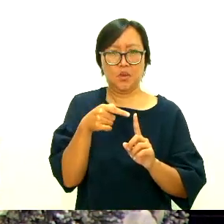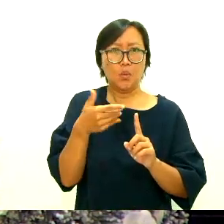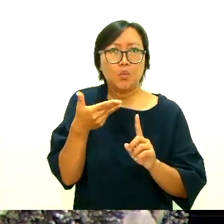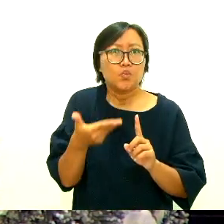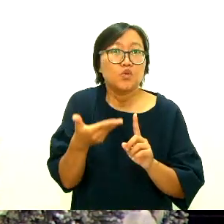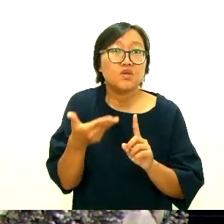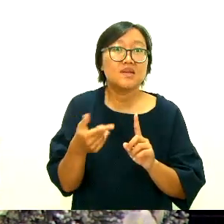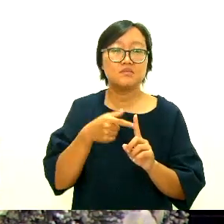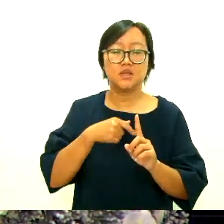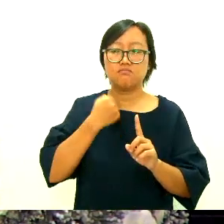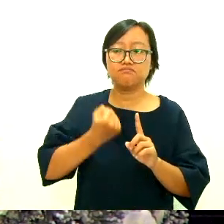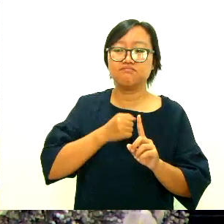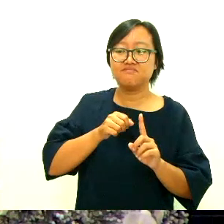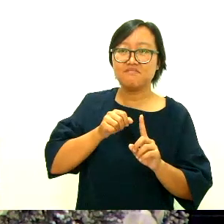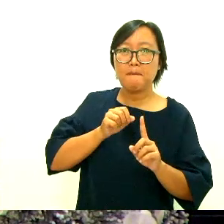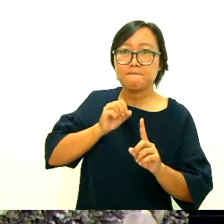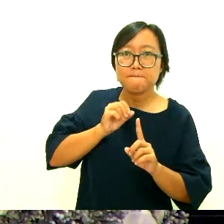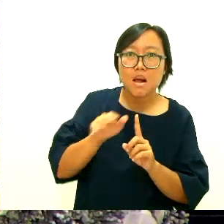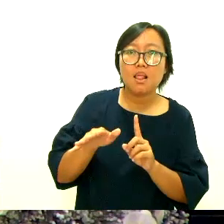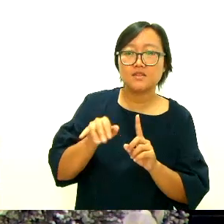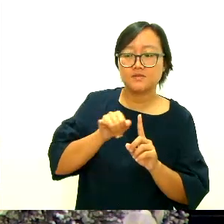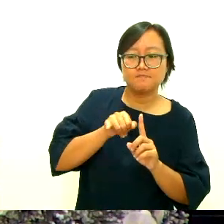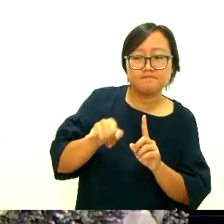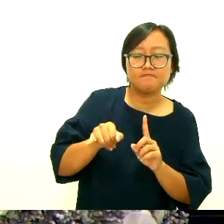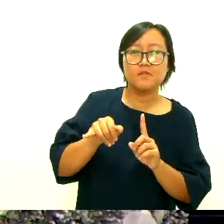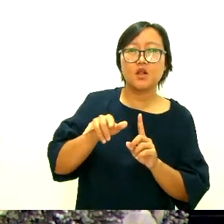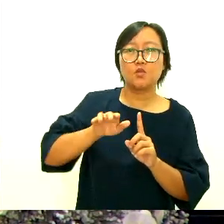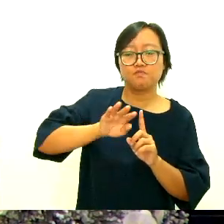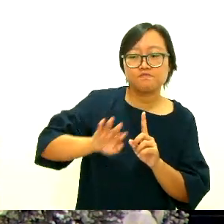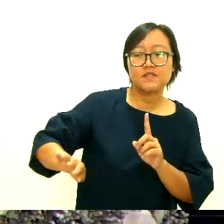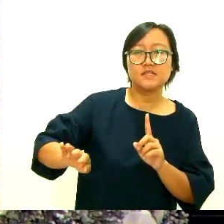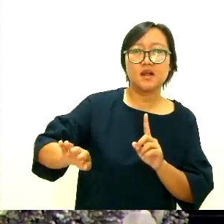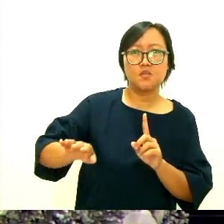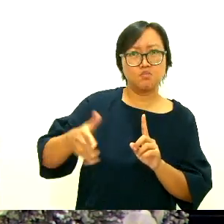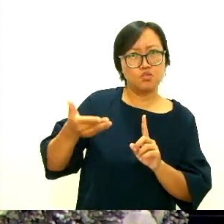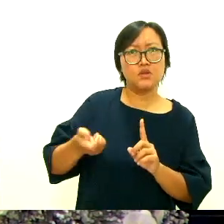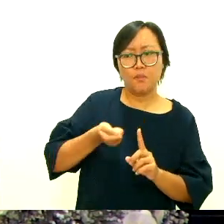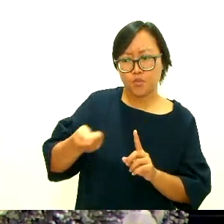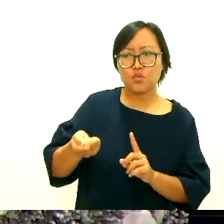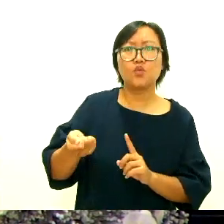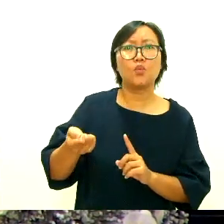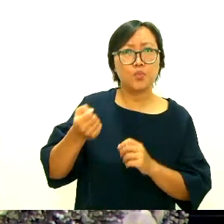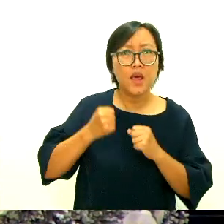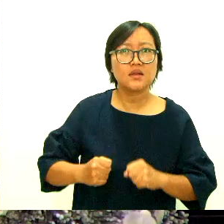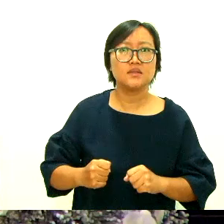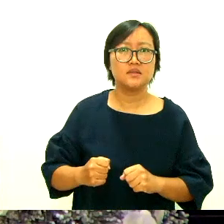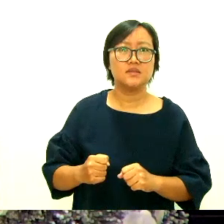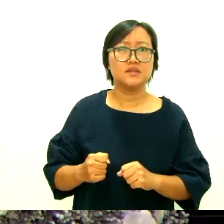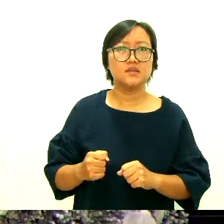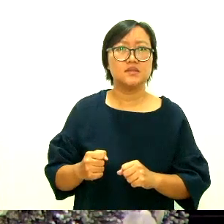apapun untuk menyakiti menyingkirkan bahkan tega membunuh sesama bahkan